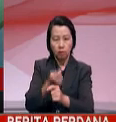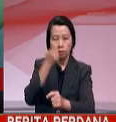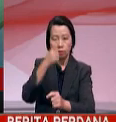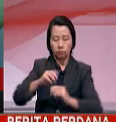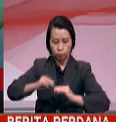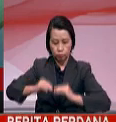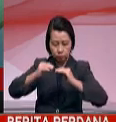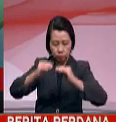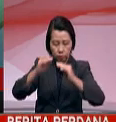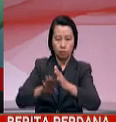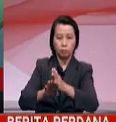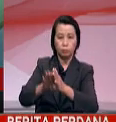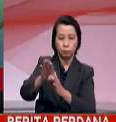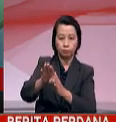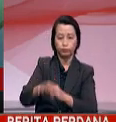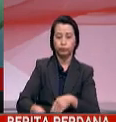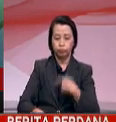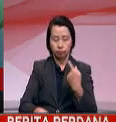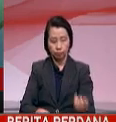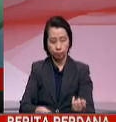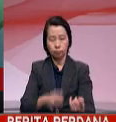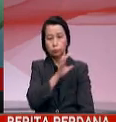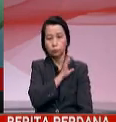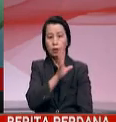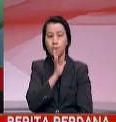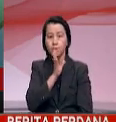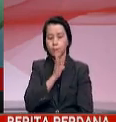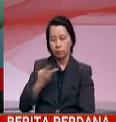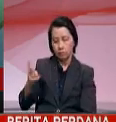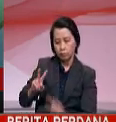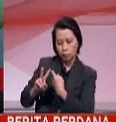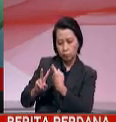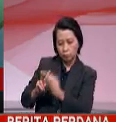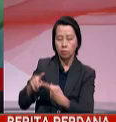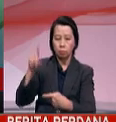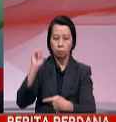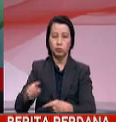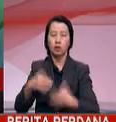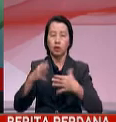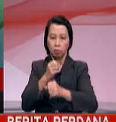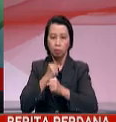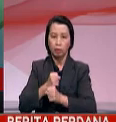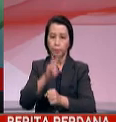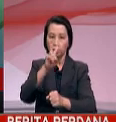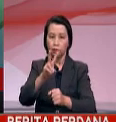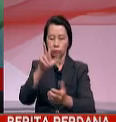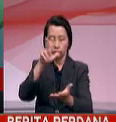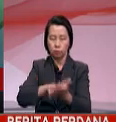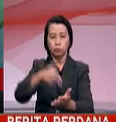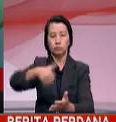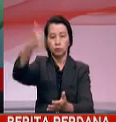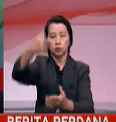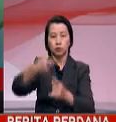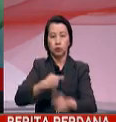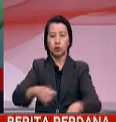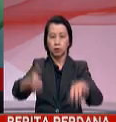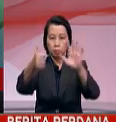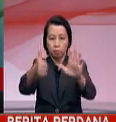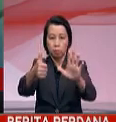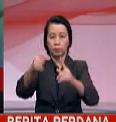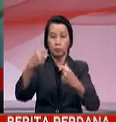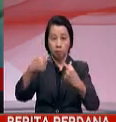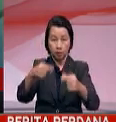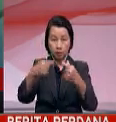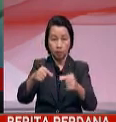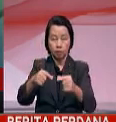bagi meningkatkan prestasi. Beliau menegaskan mereka sekurang-kurangnya perlu memperoleh 2 gelaran juara daripada baki 6